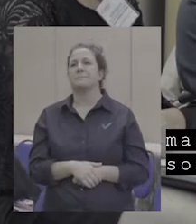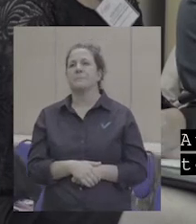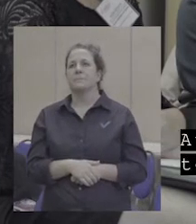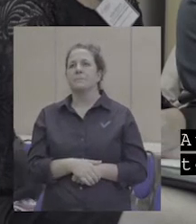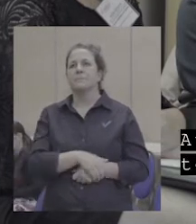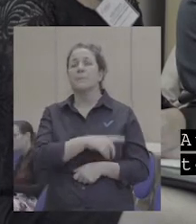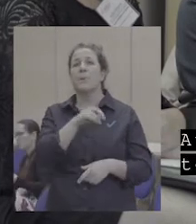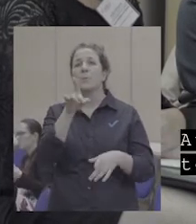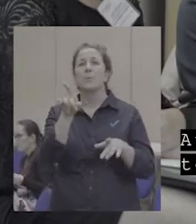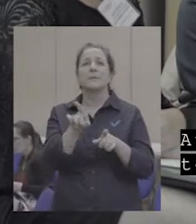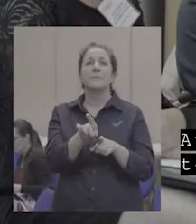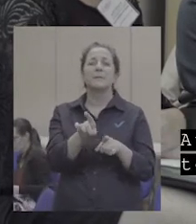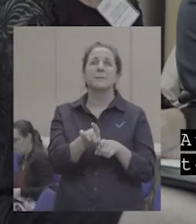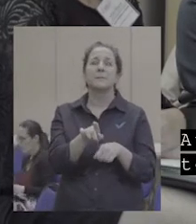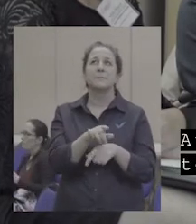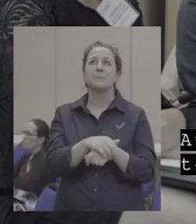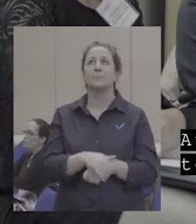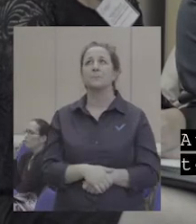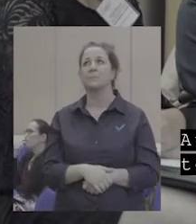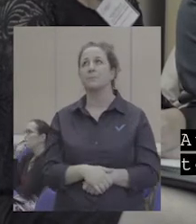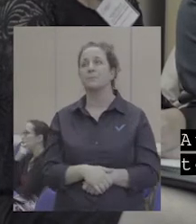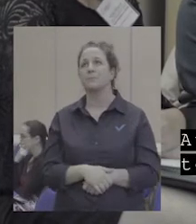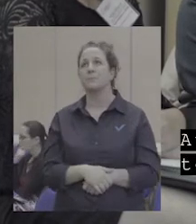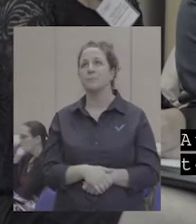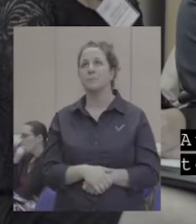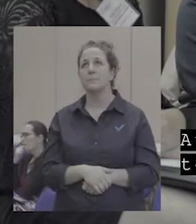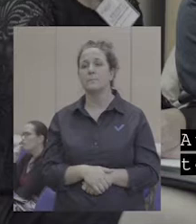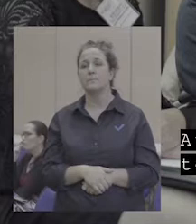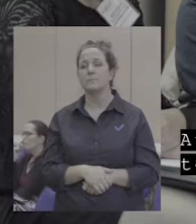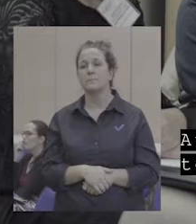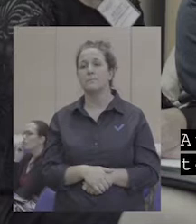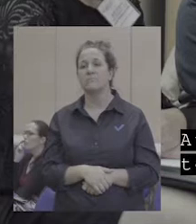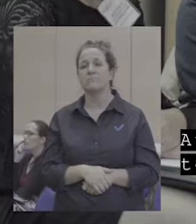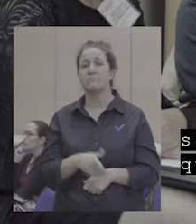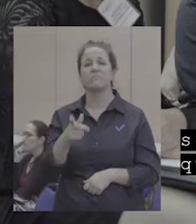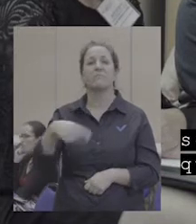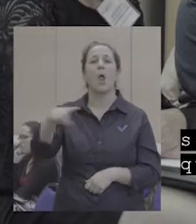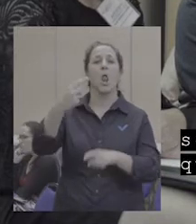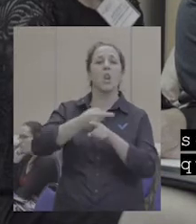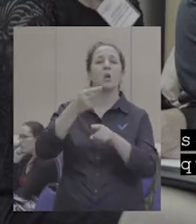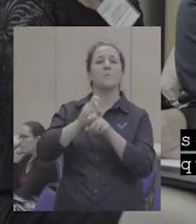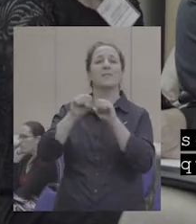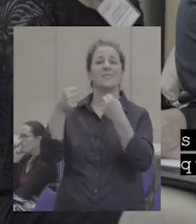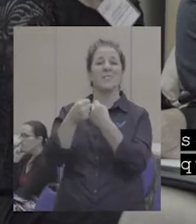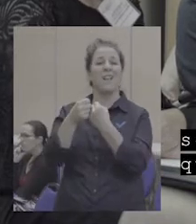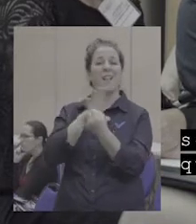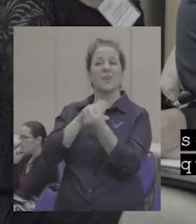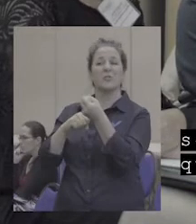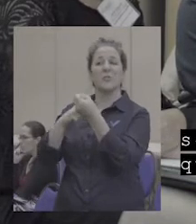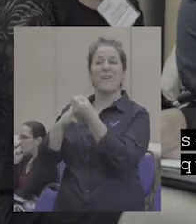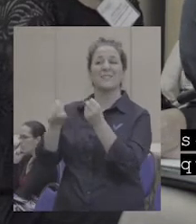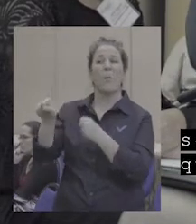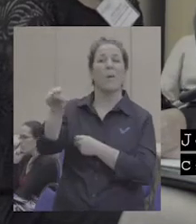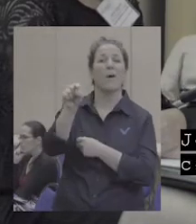Il y a aussi, je vous dirais, compte tenu de que tout le logement social est subventionné,